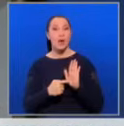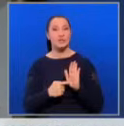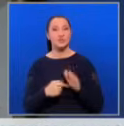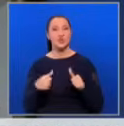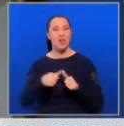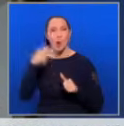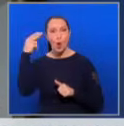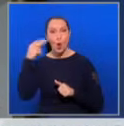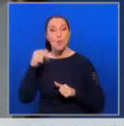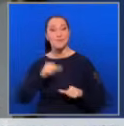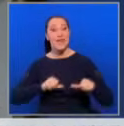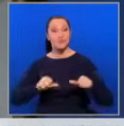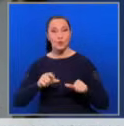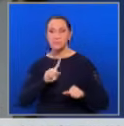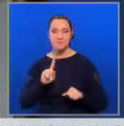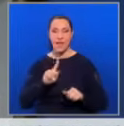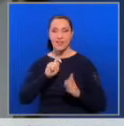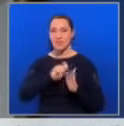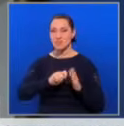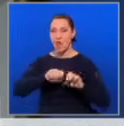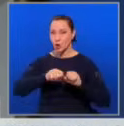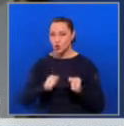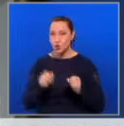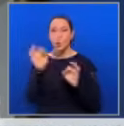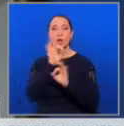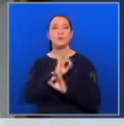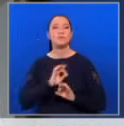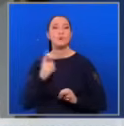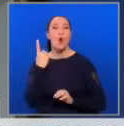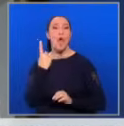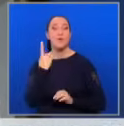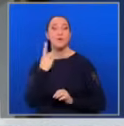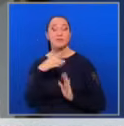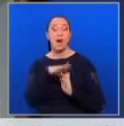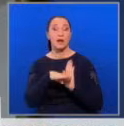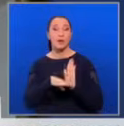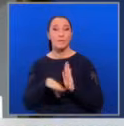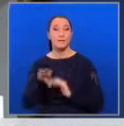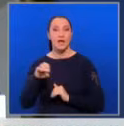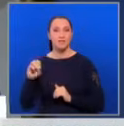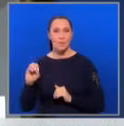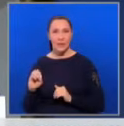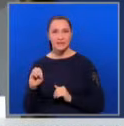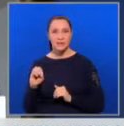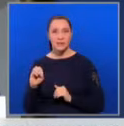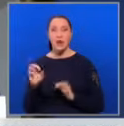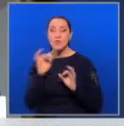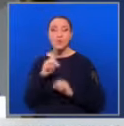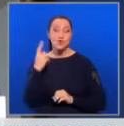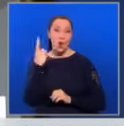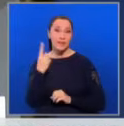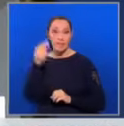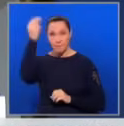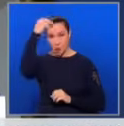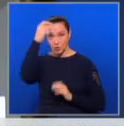лукул нефтохим не е нарушил нито един регламент европейски нито един